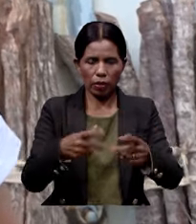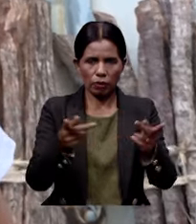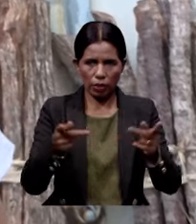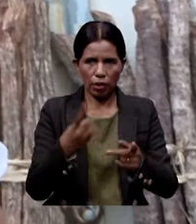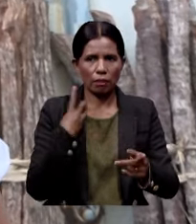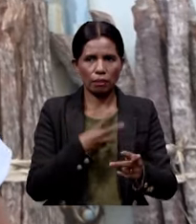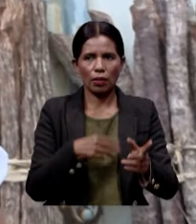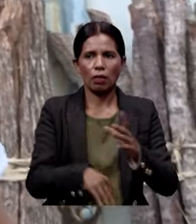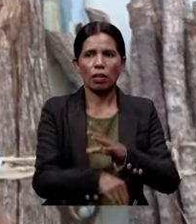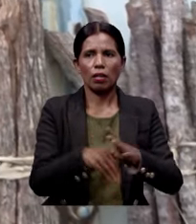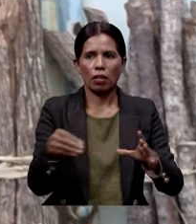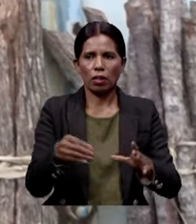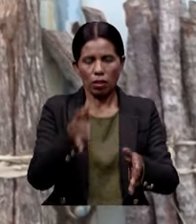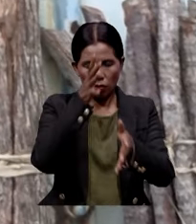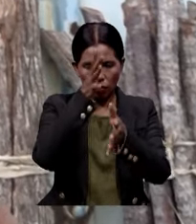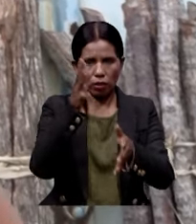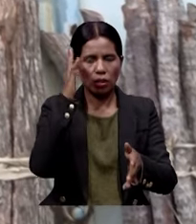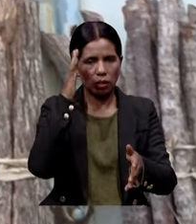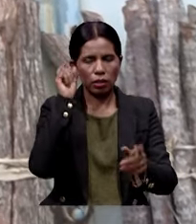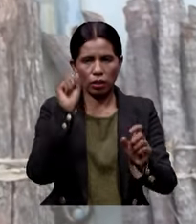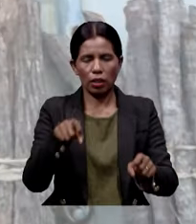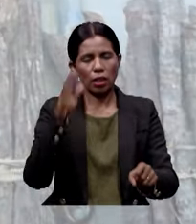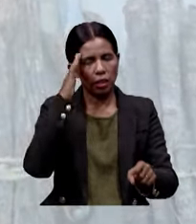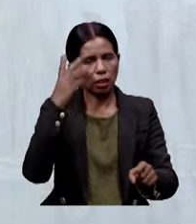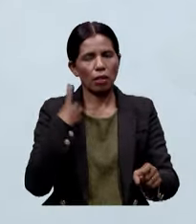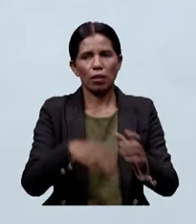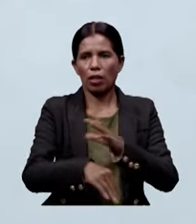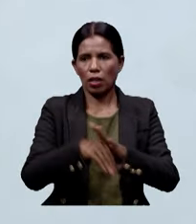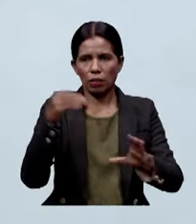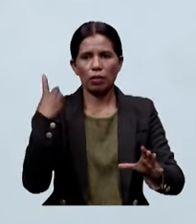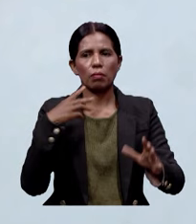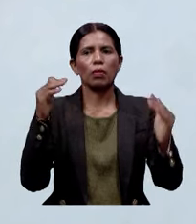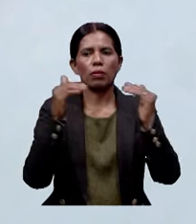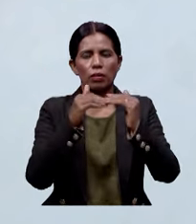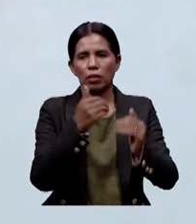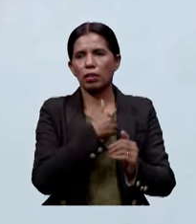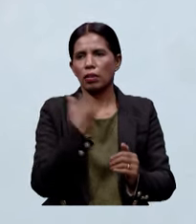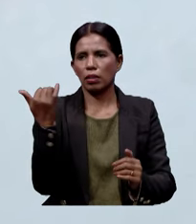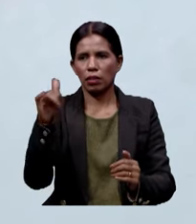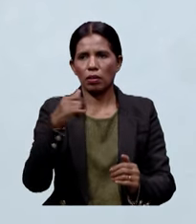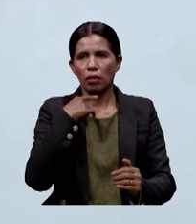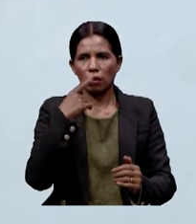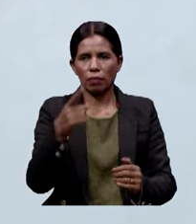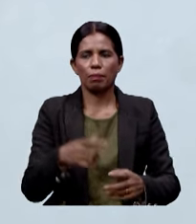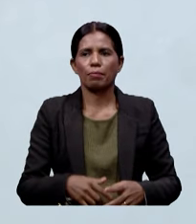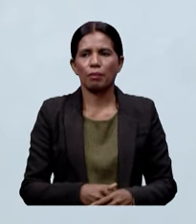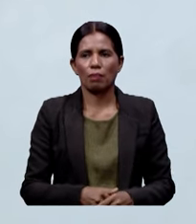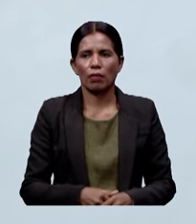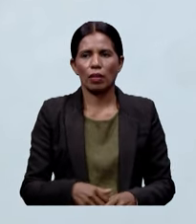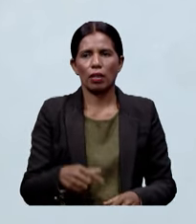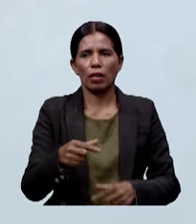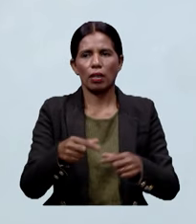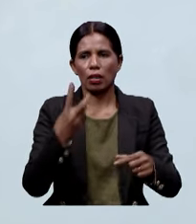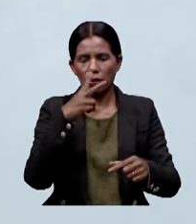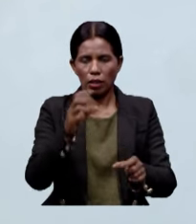hakarak ne ami sai mos abona in roten sera tene tuir ami sai ne. Ami inkontru helaran ne siren Siren ini ya besera, engineer sira tuh